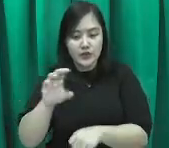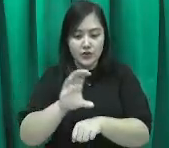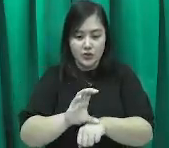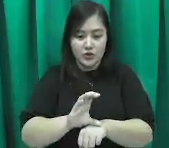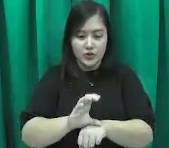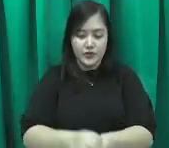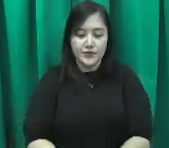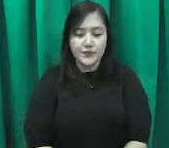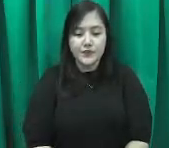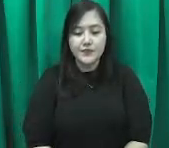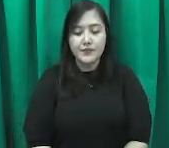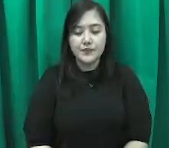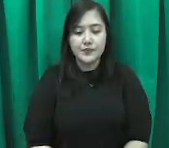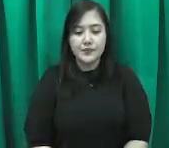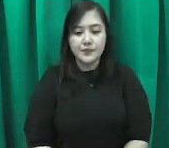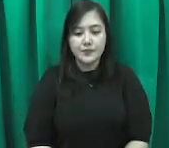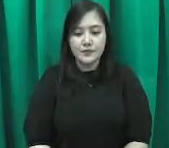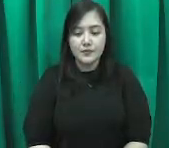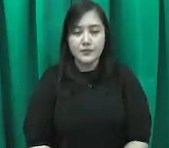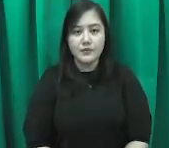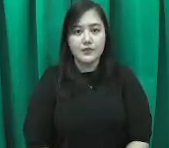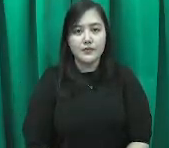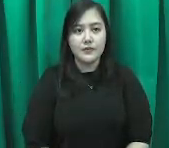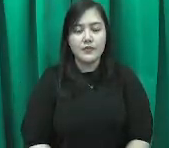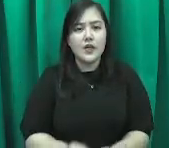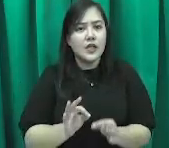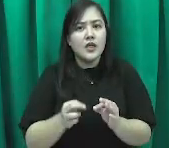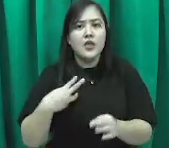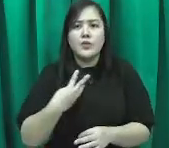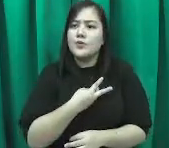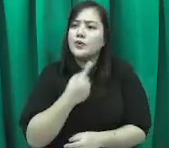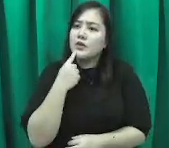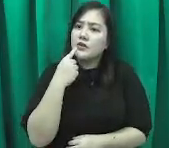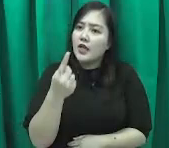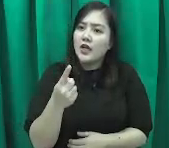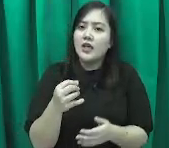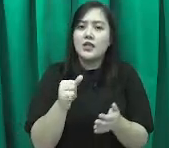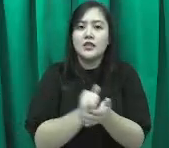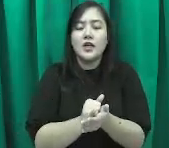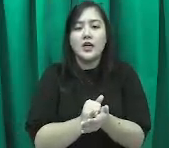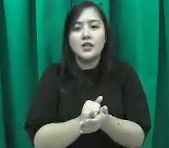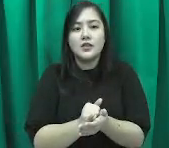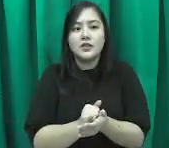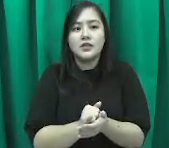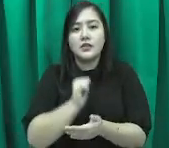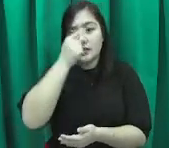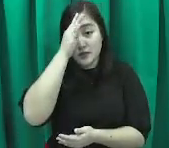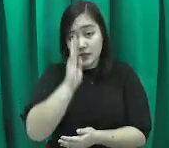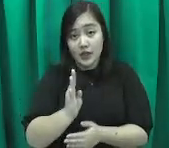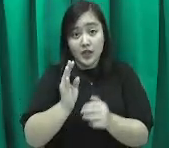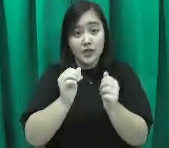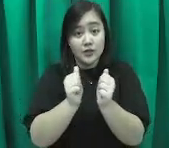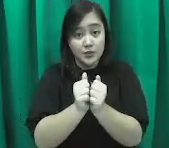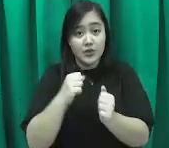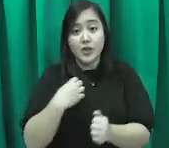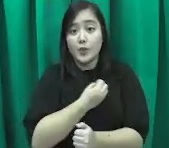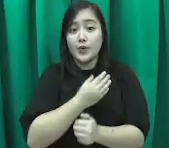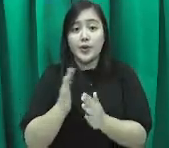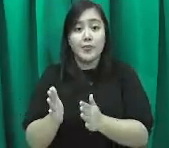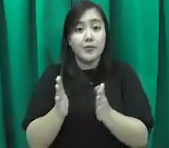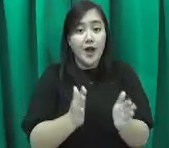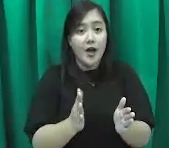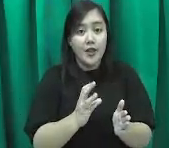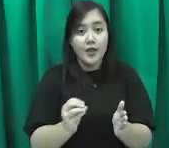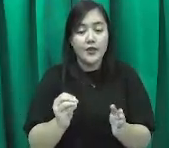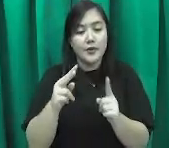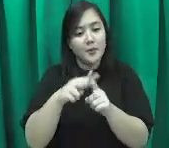bagay. Yes, sir. So kung sinasabi natin na involvement ng God sa plano pala natin and also sa execution, ang